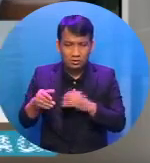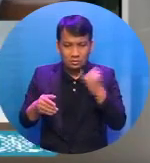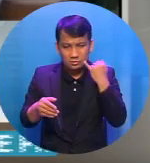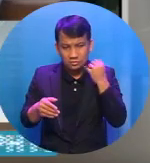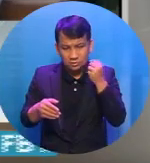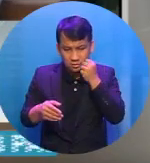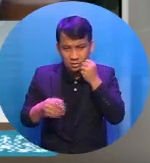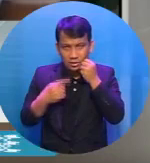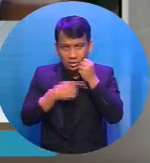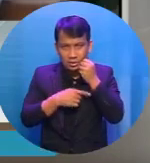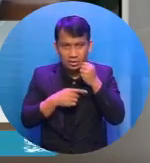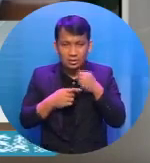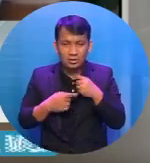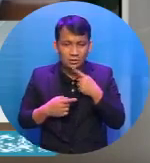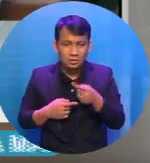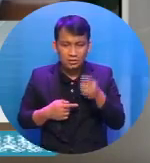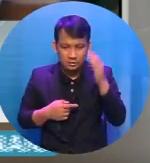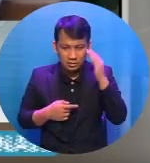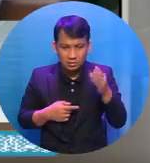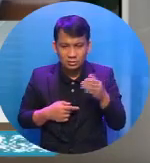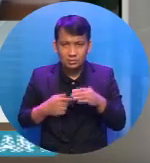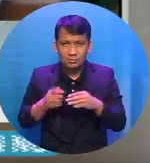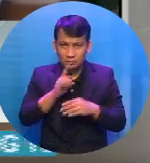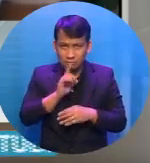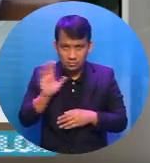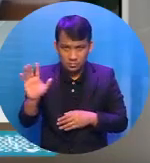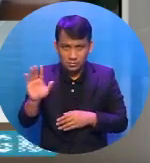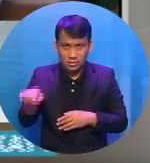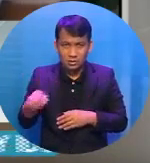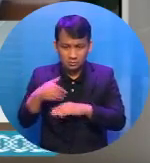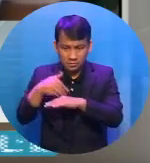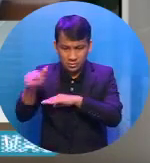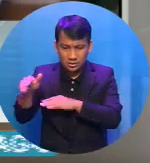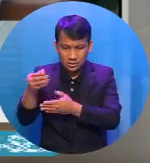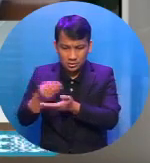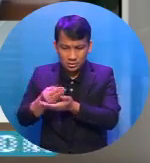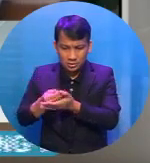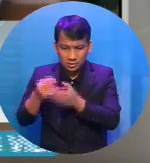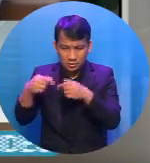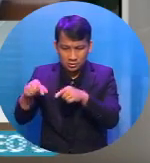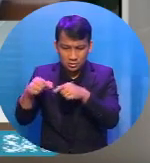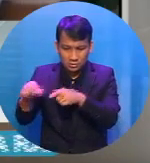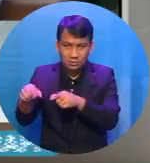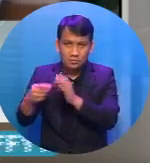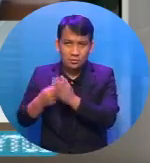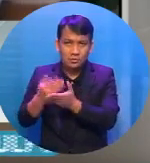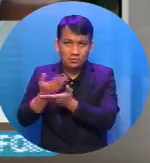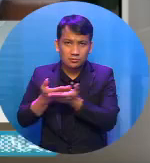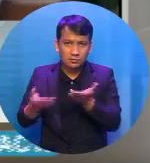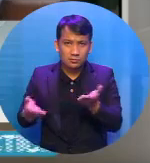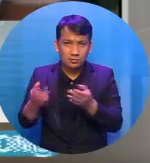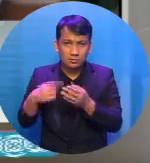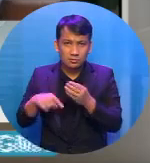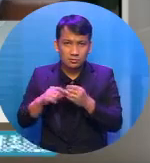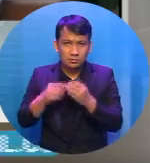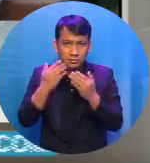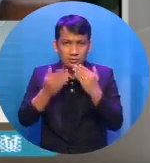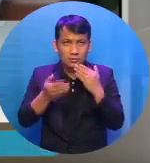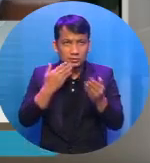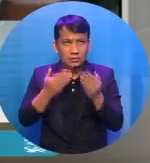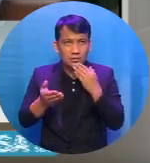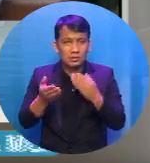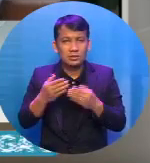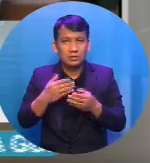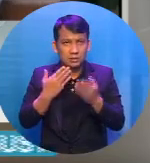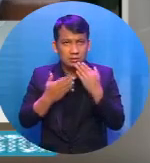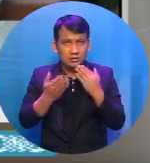Jessa. No po. May papangako mo. Ayan, magpapadala na ako ng mga groceries. Maraming groceries, bigas, pagkain, gulay,